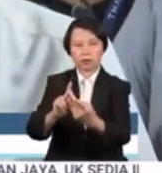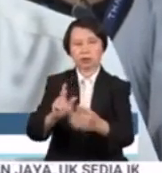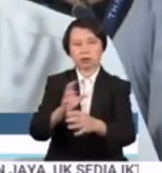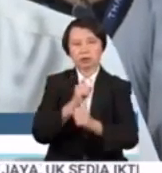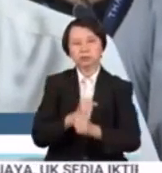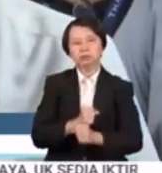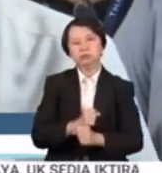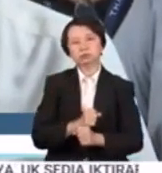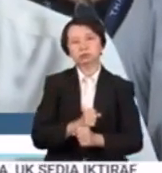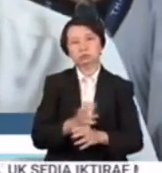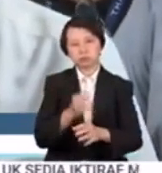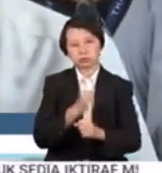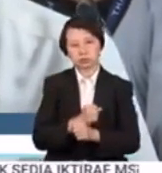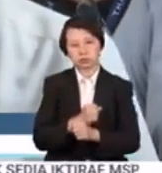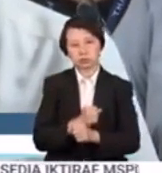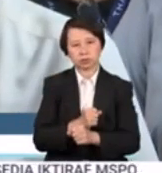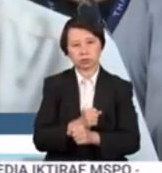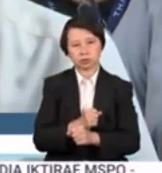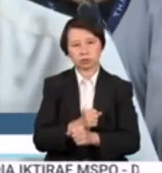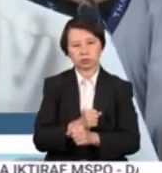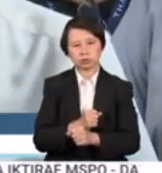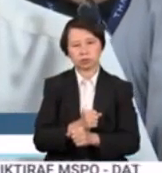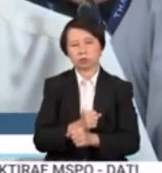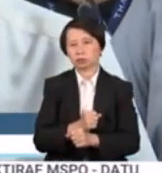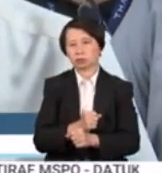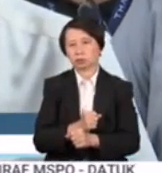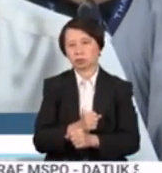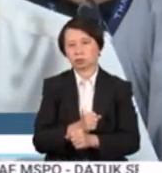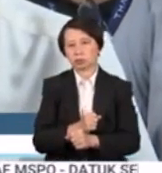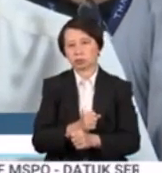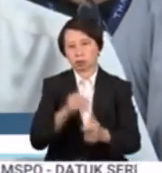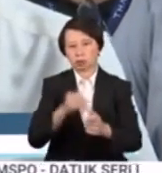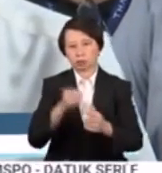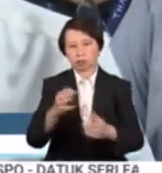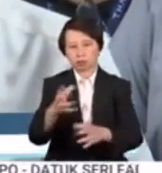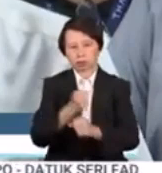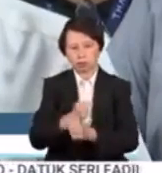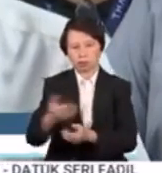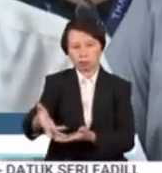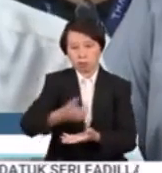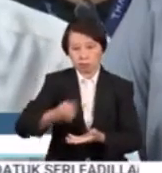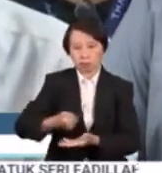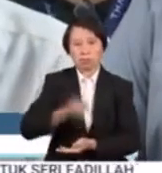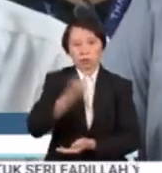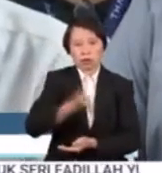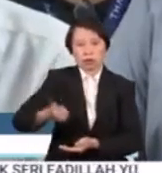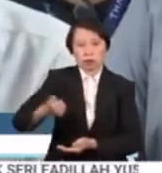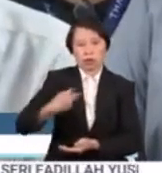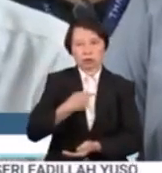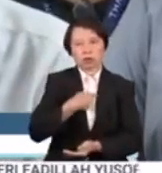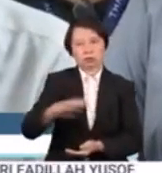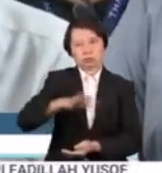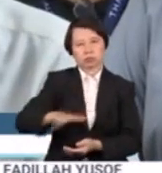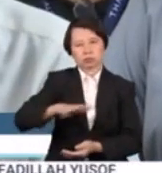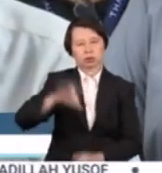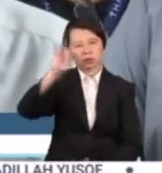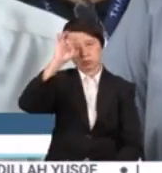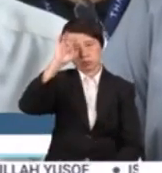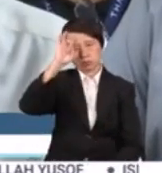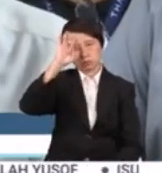mendapatkan membuat sedikit renovation, pemilihan ataupun perolehan peralatan kita jangkakan menjelang